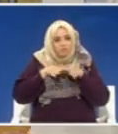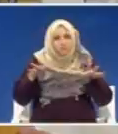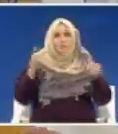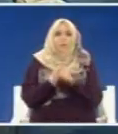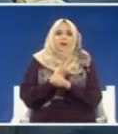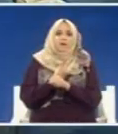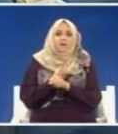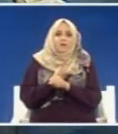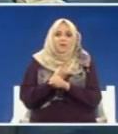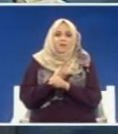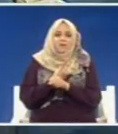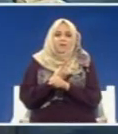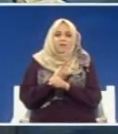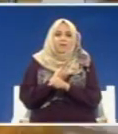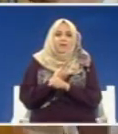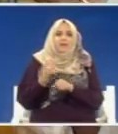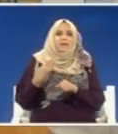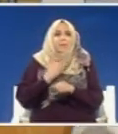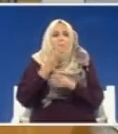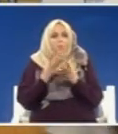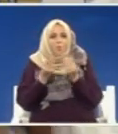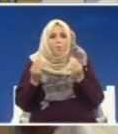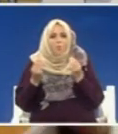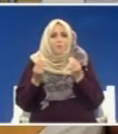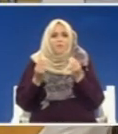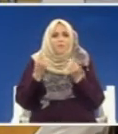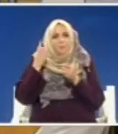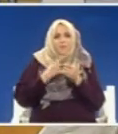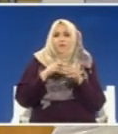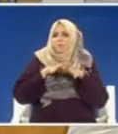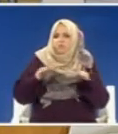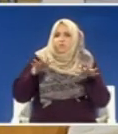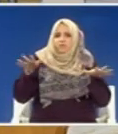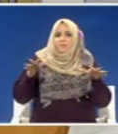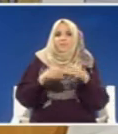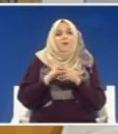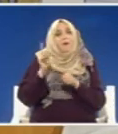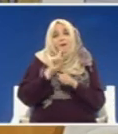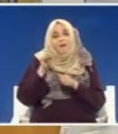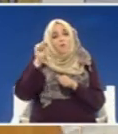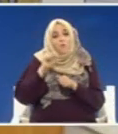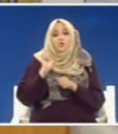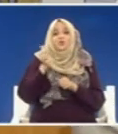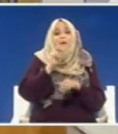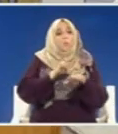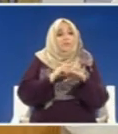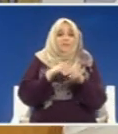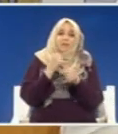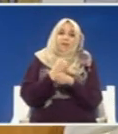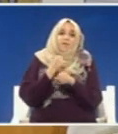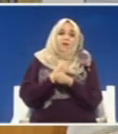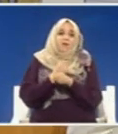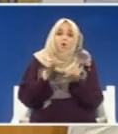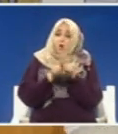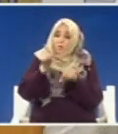الإجرام، تنتشر المخدرات، تنتشر الآفات. لكن لابد لكل شرطي أن يقوم بواجبه كما